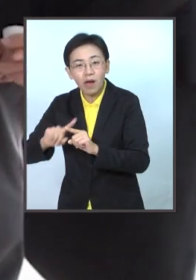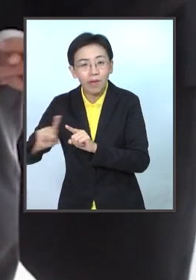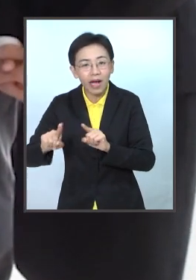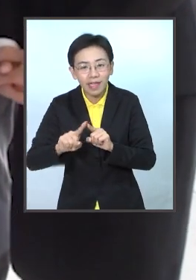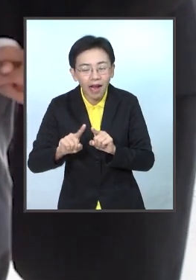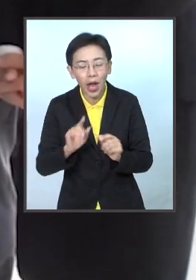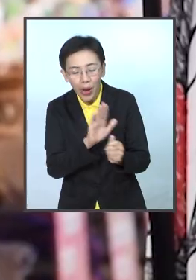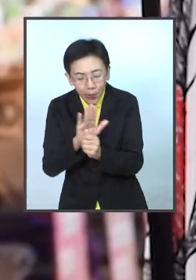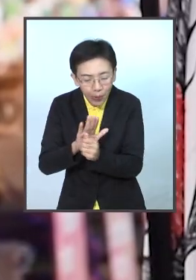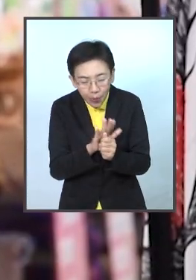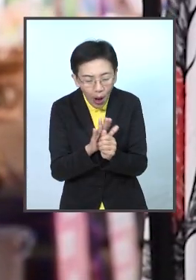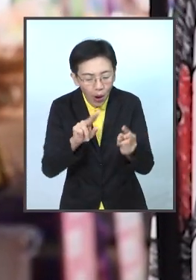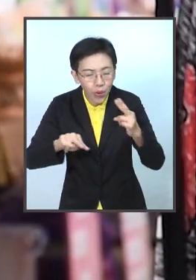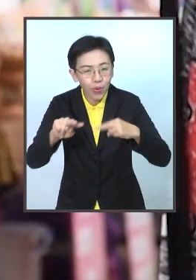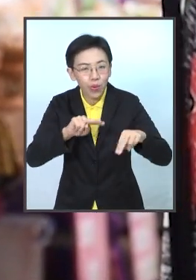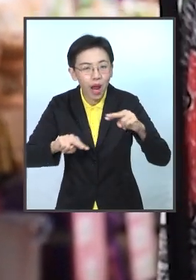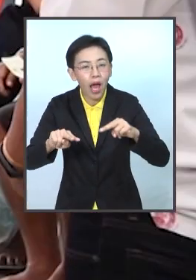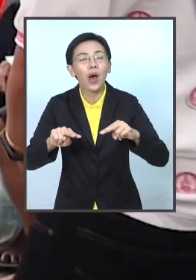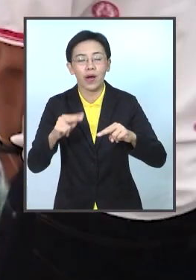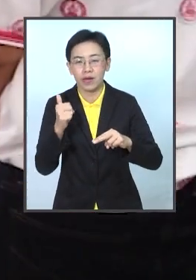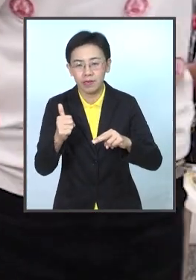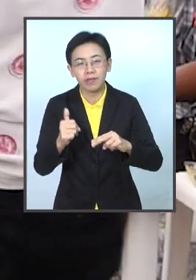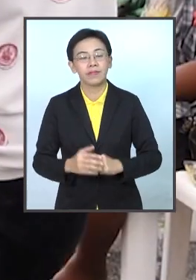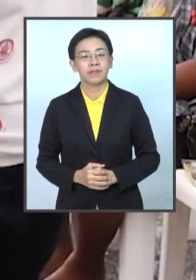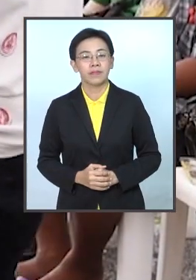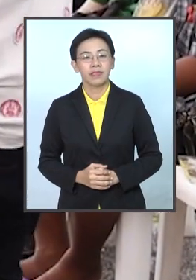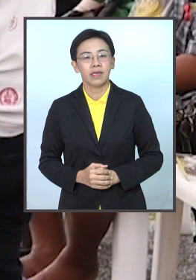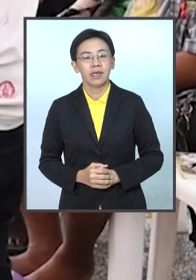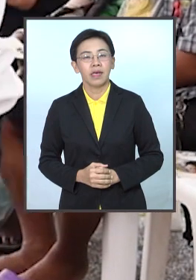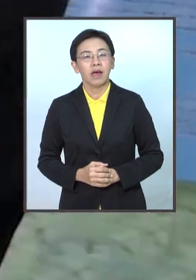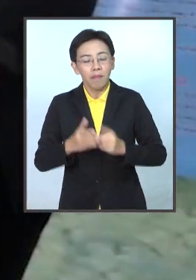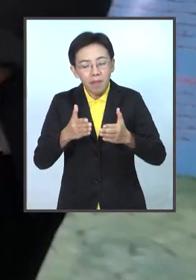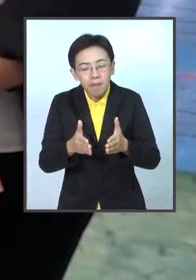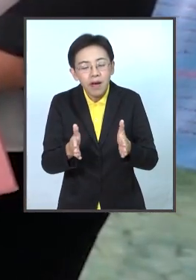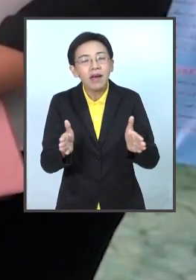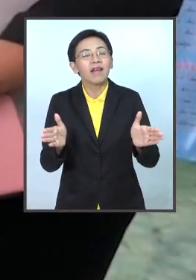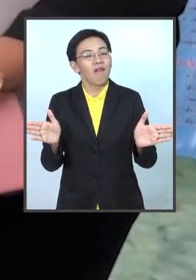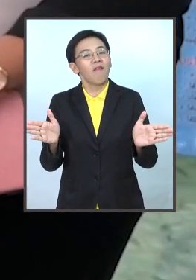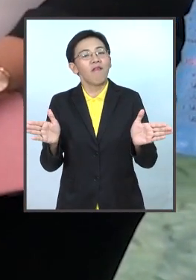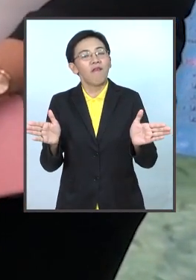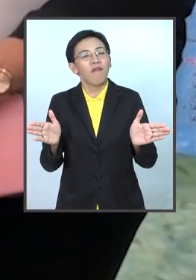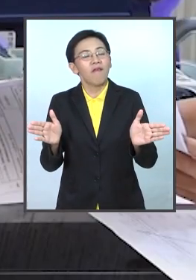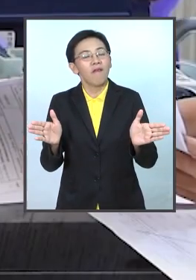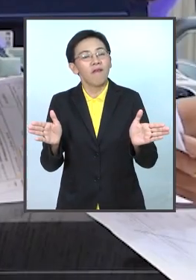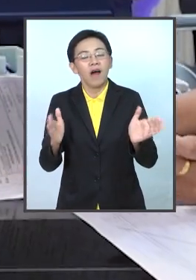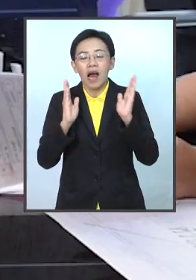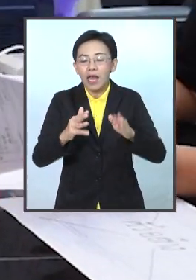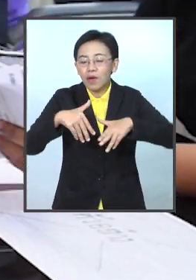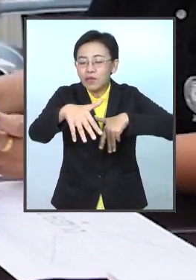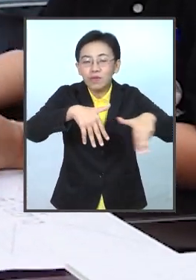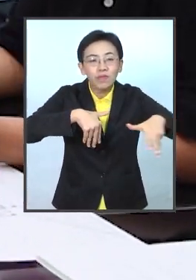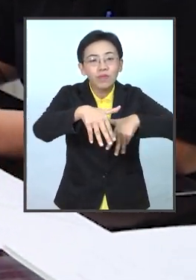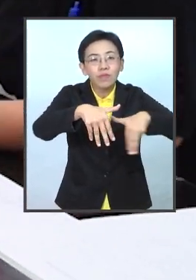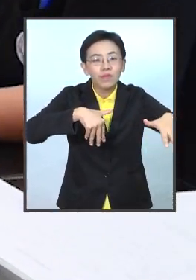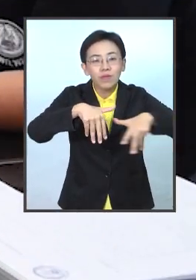ได้รับการดูแลอย่างดีแล้วก็เป็นพื้นที่เปิดนะครับที่ทั้งค